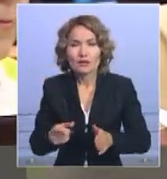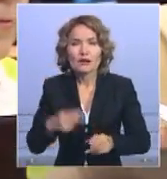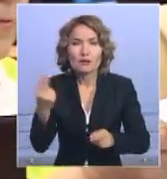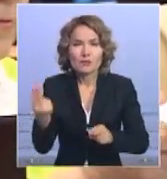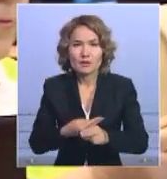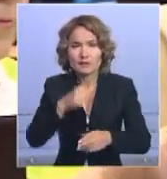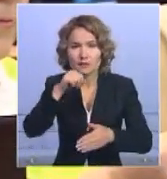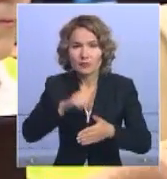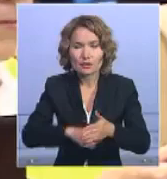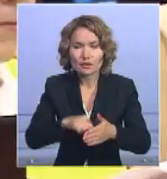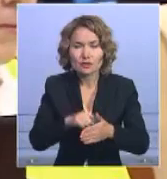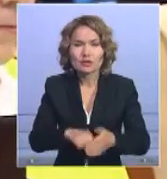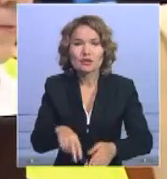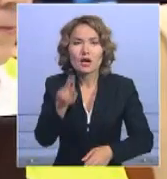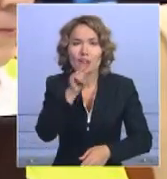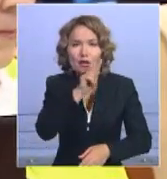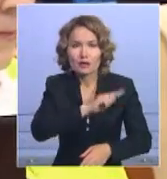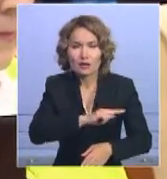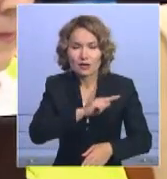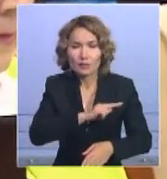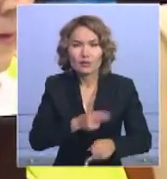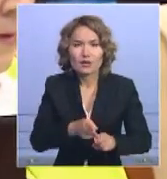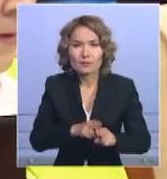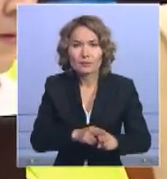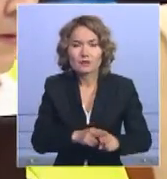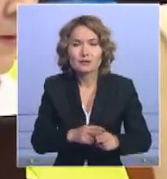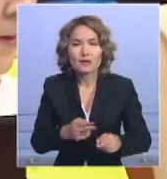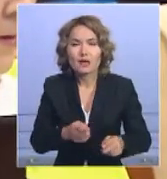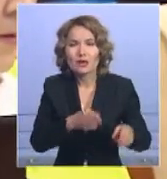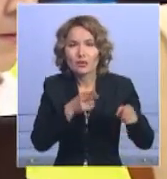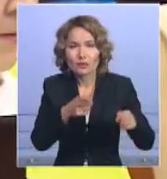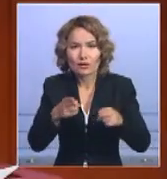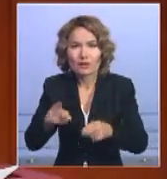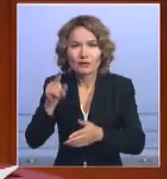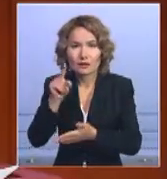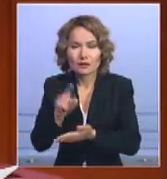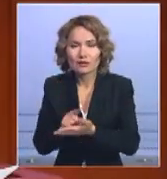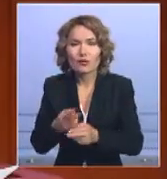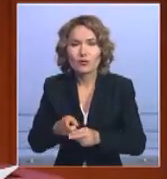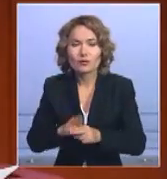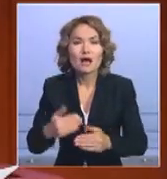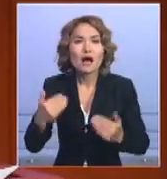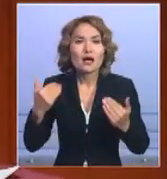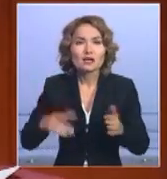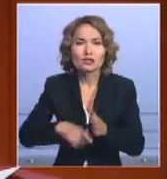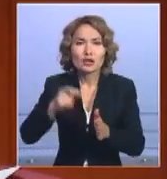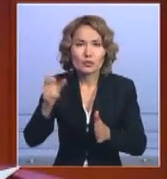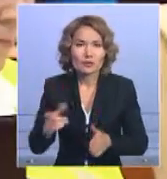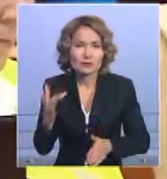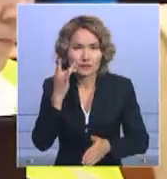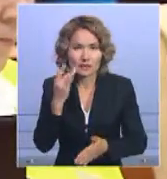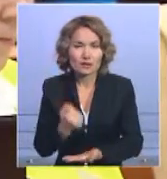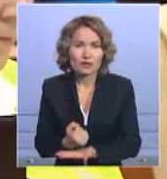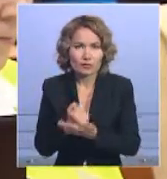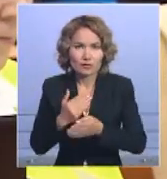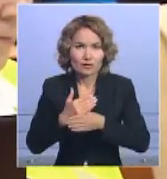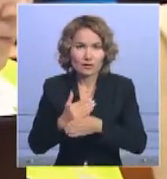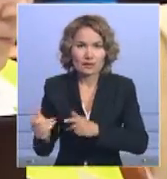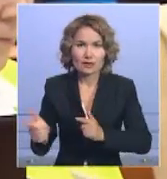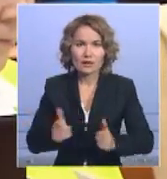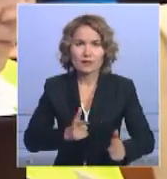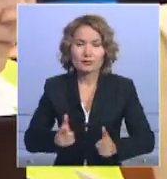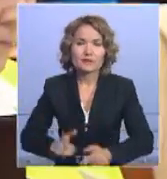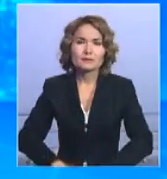орайда ақпараттандыру үрдісін оңтайландырған жөн. Біз депутаттар бұл тұрғыда қашанда қолдау көрсетуге дайынбыз.